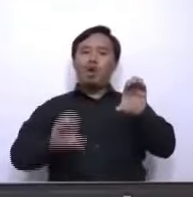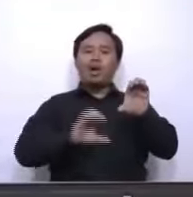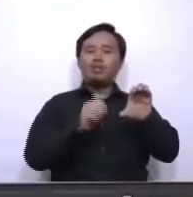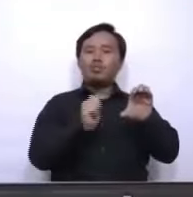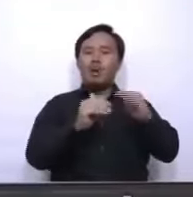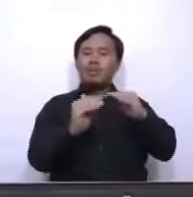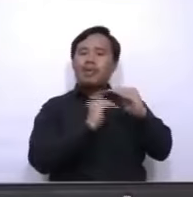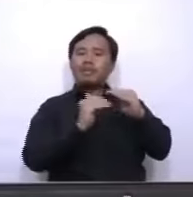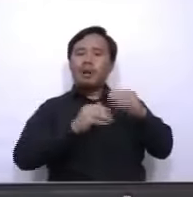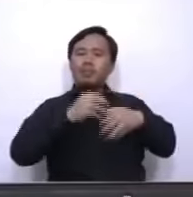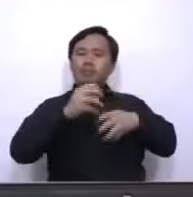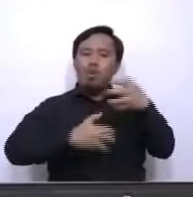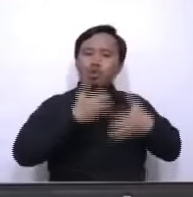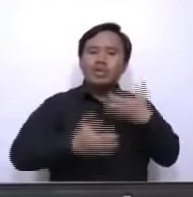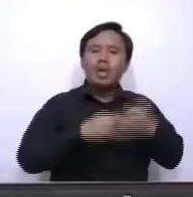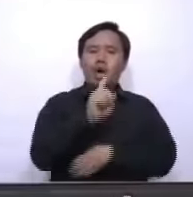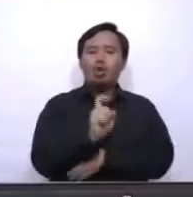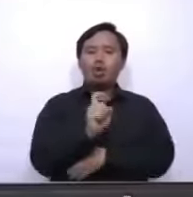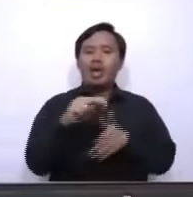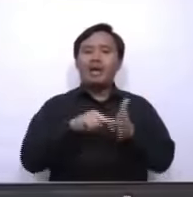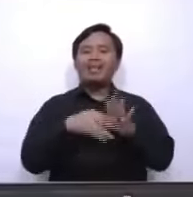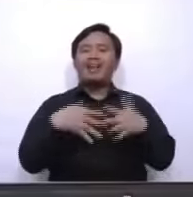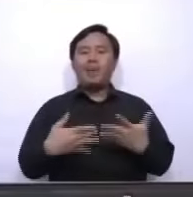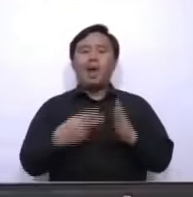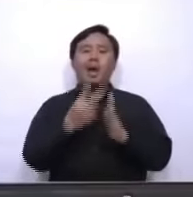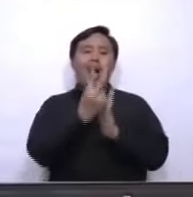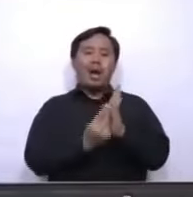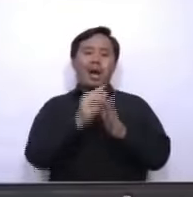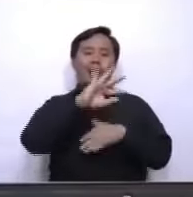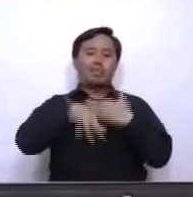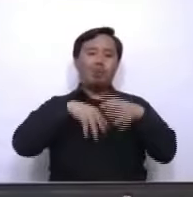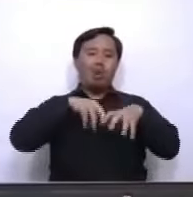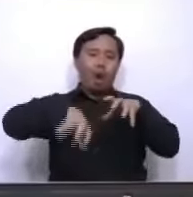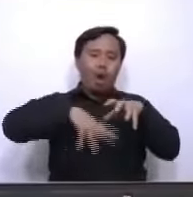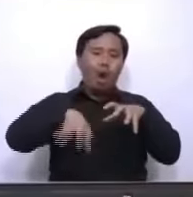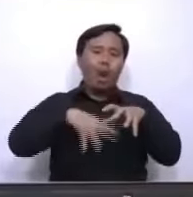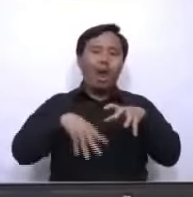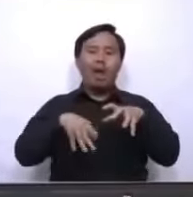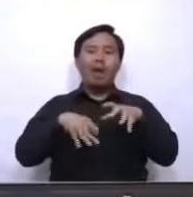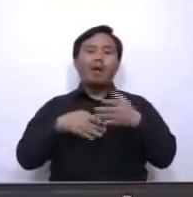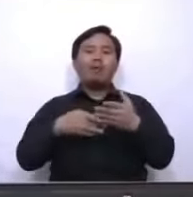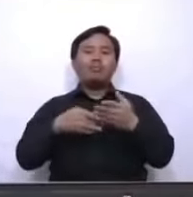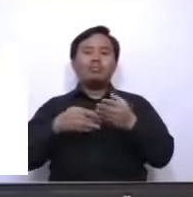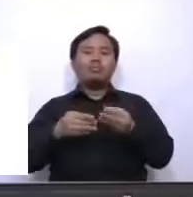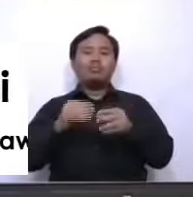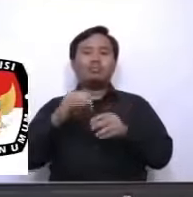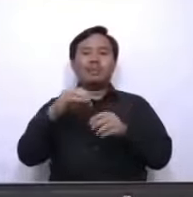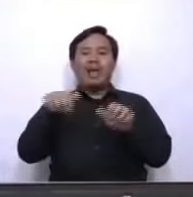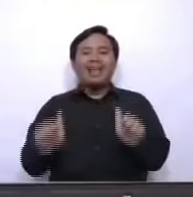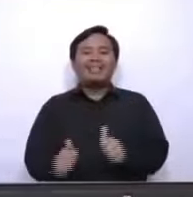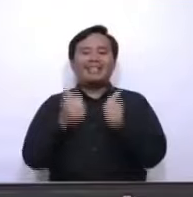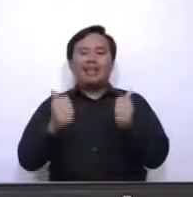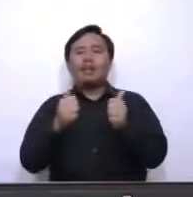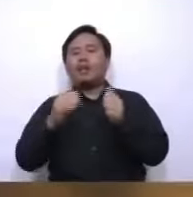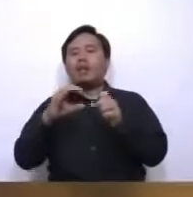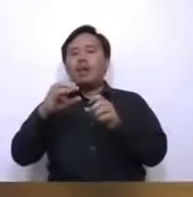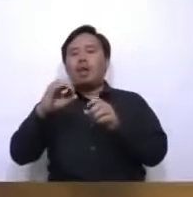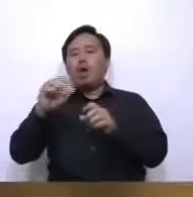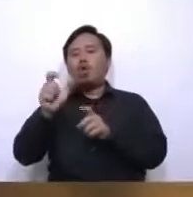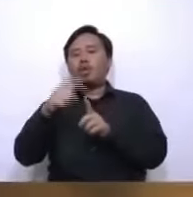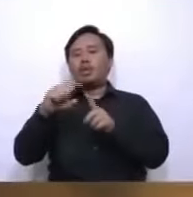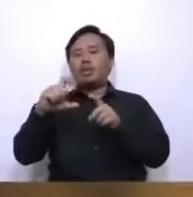produksi. Berbasis produksi adalah seluruh digit anggaran yang dikelola oleh birokrat itu harus melahirkan output, outcome, dan